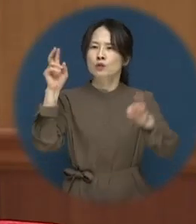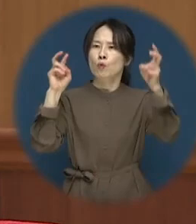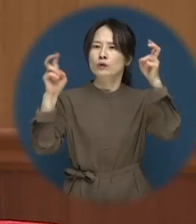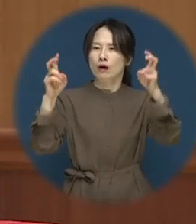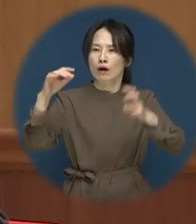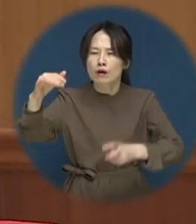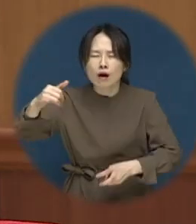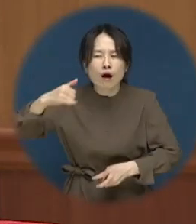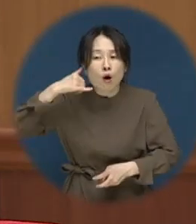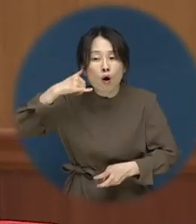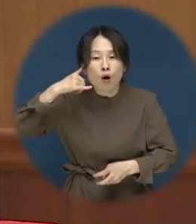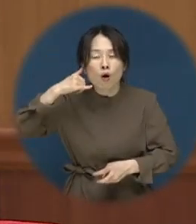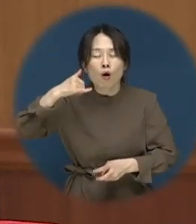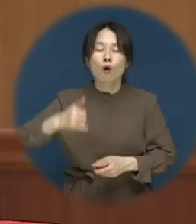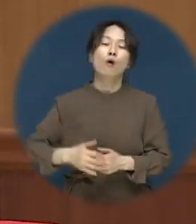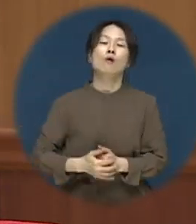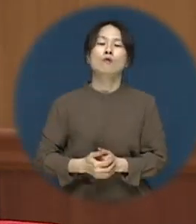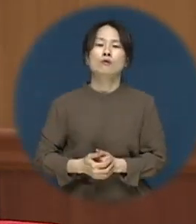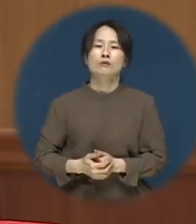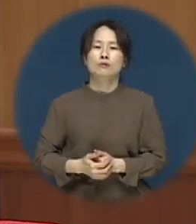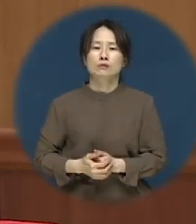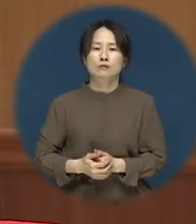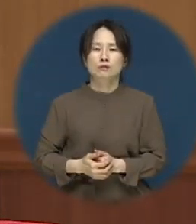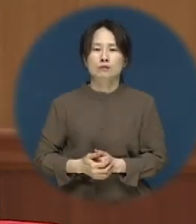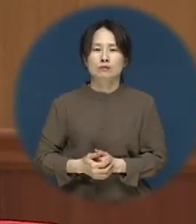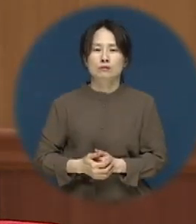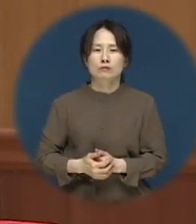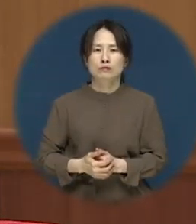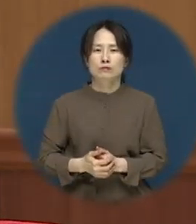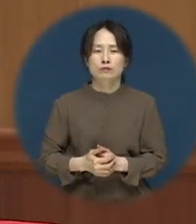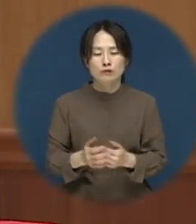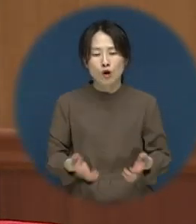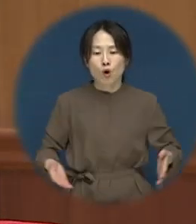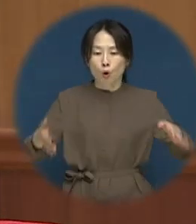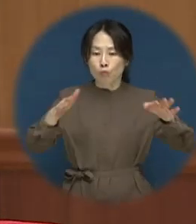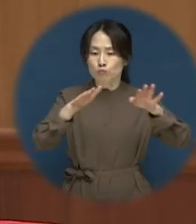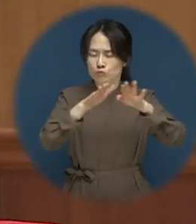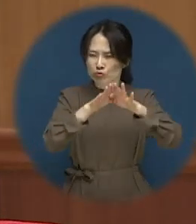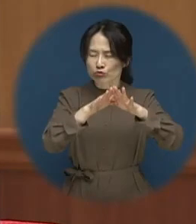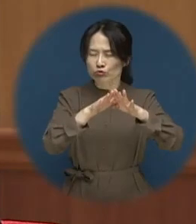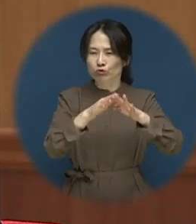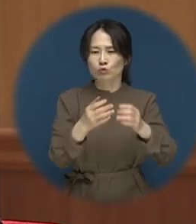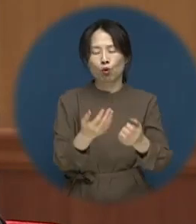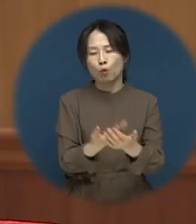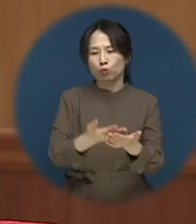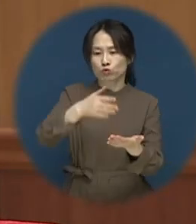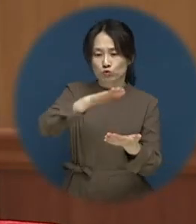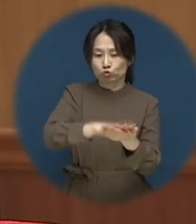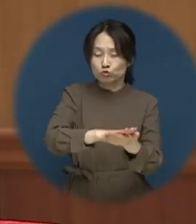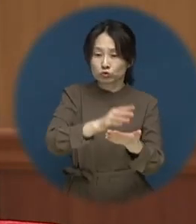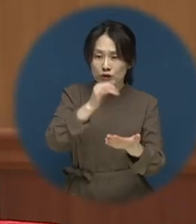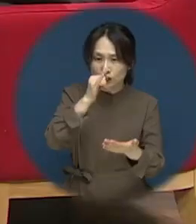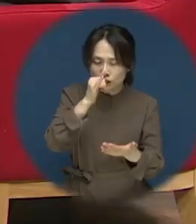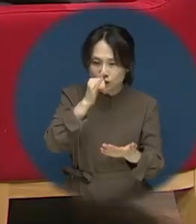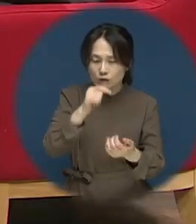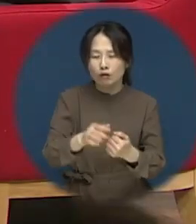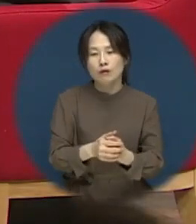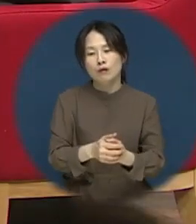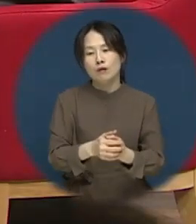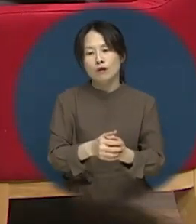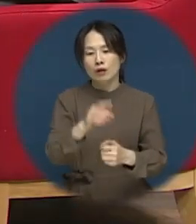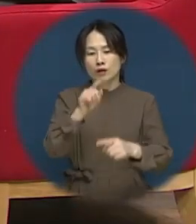예. 그때 항상 건물을 많이 사고 예. 리모델링도 하고 그럴 때인데 예. 관리해 주는 사람이 없는